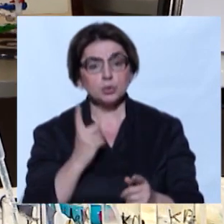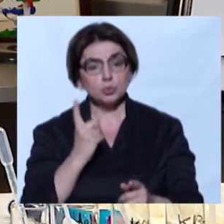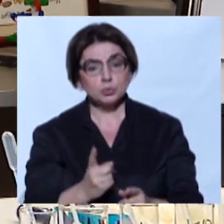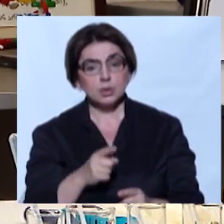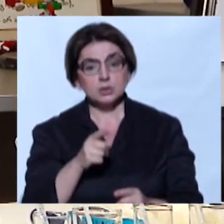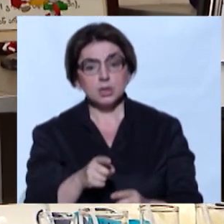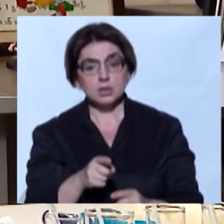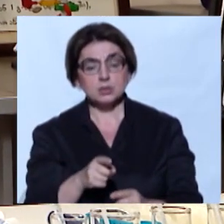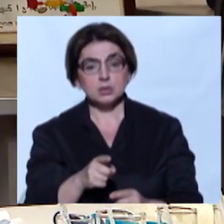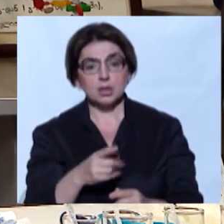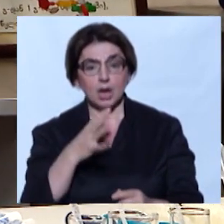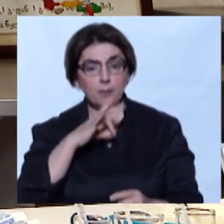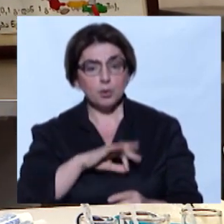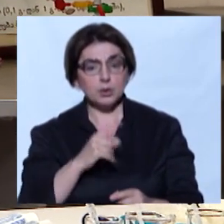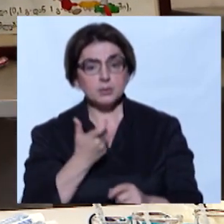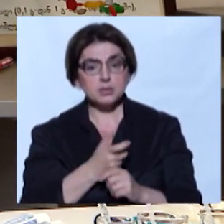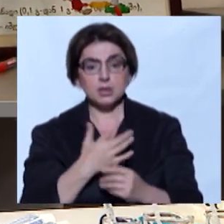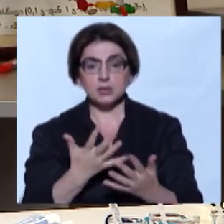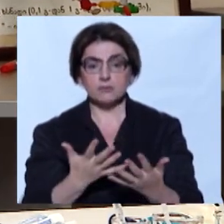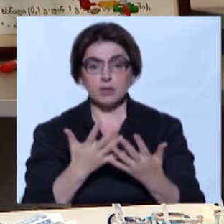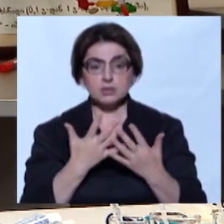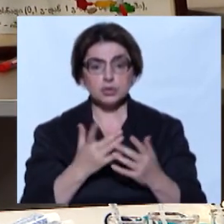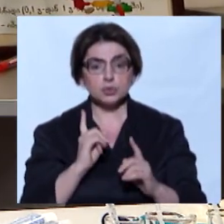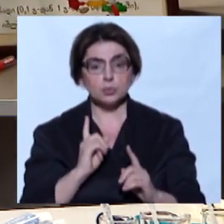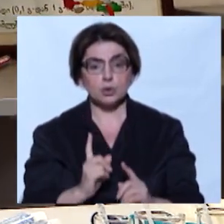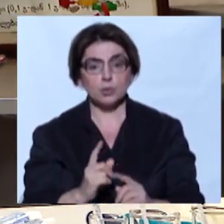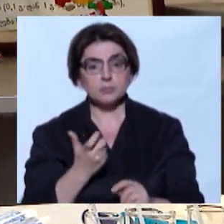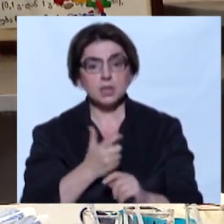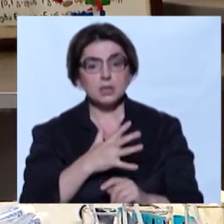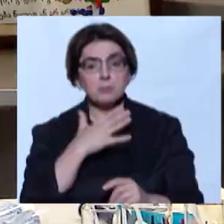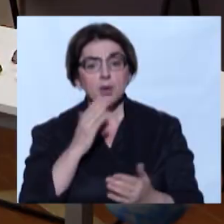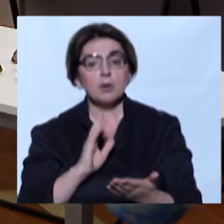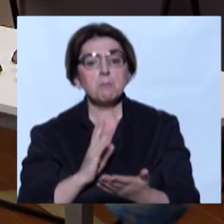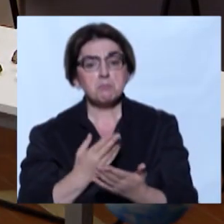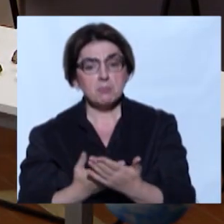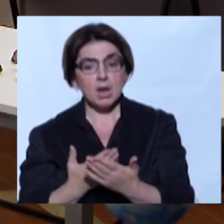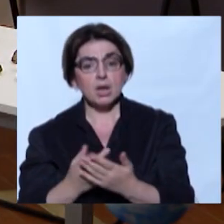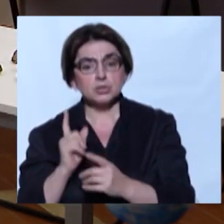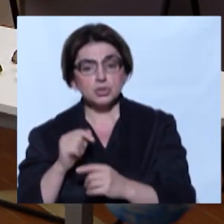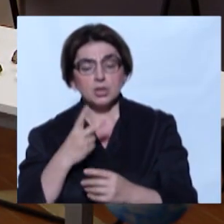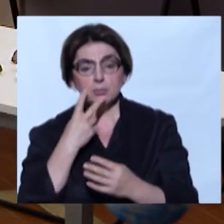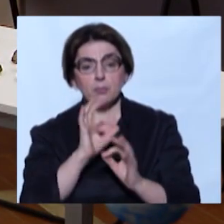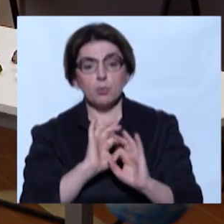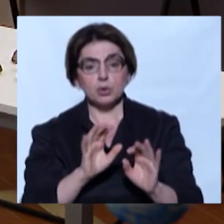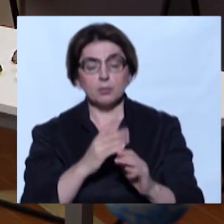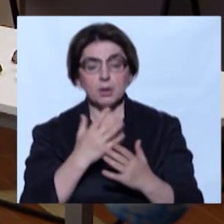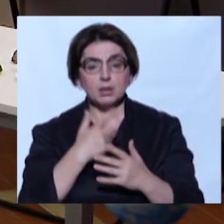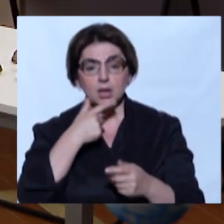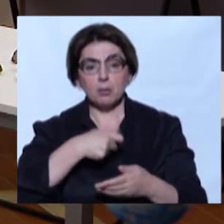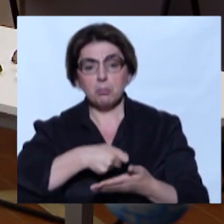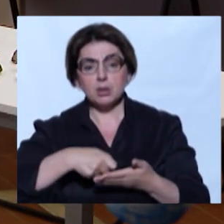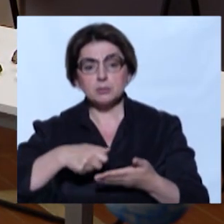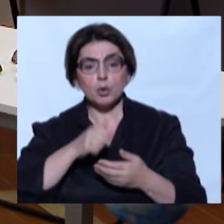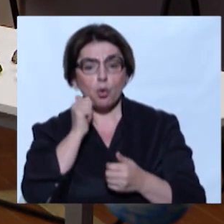თუნდაც ეს გამოყენება იმდენად თვალსაჩინოა, რომ ძალიან ბევრი მაგალითი შეგვიძლია ამის მოვიყვანოთ. თუნდაც კბილის პასტა, რომელსაც